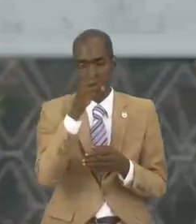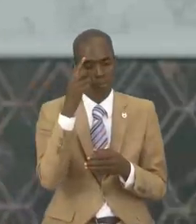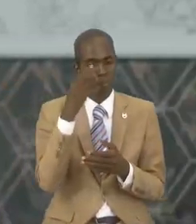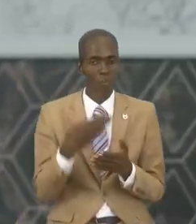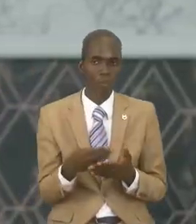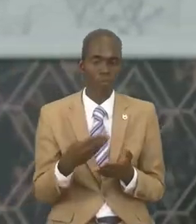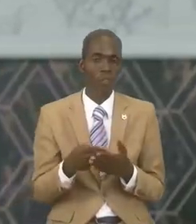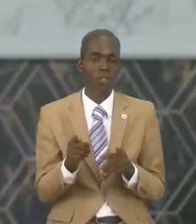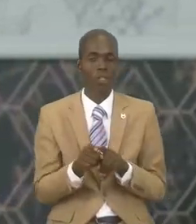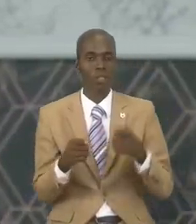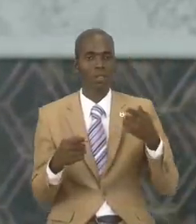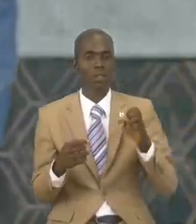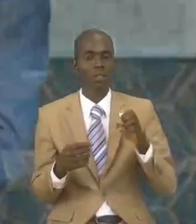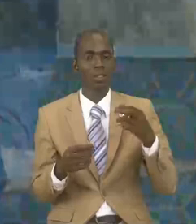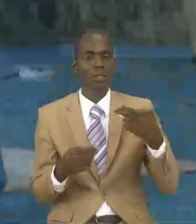l'agent Gehazi,